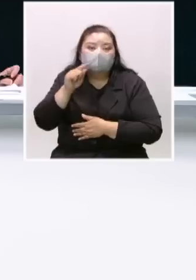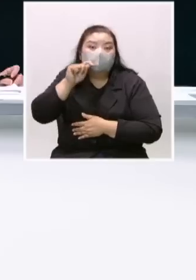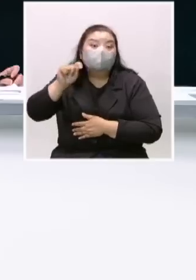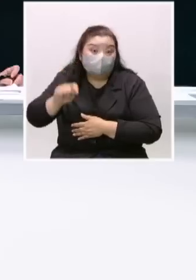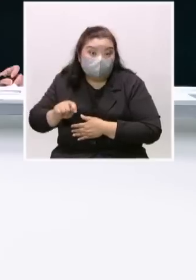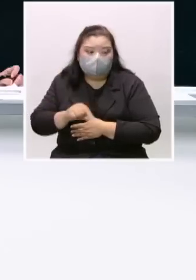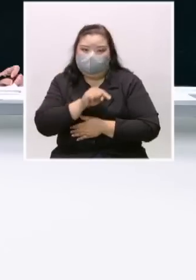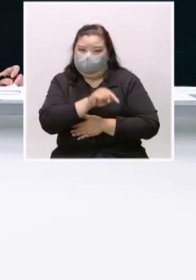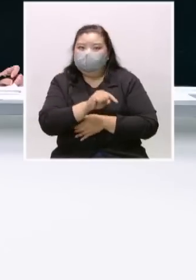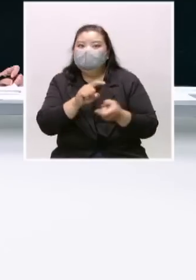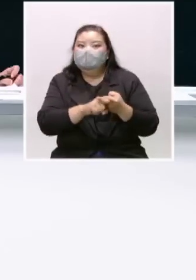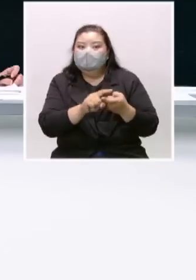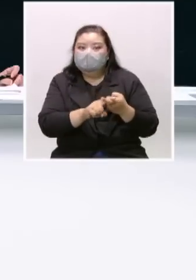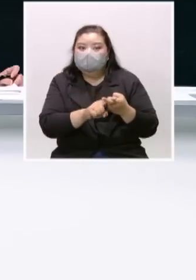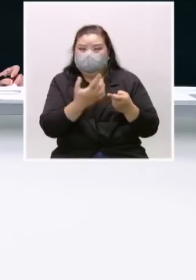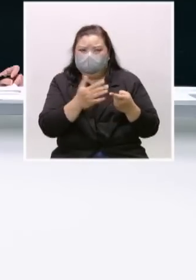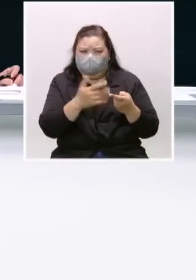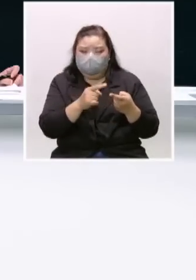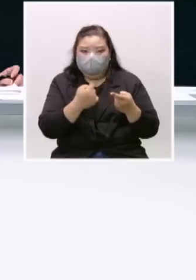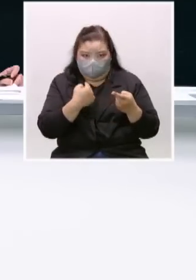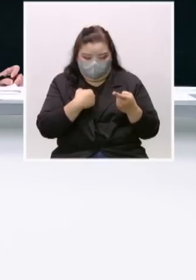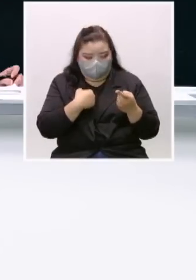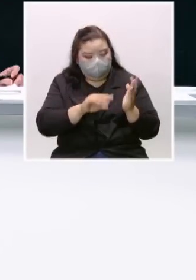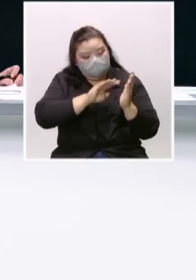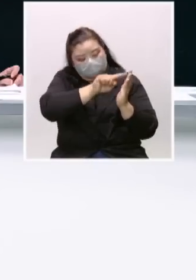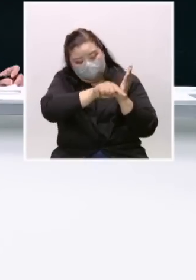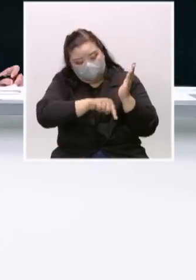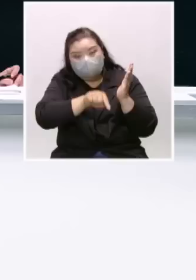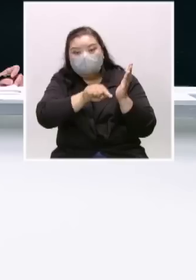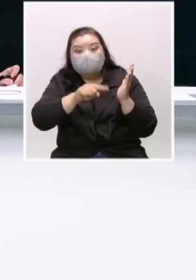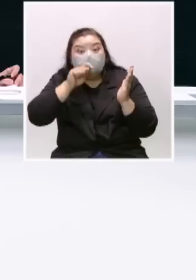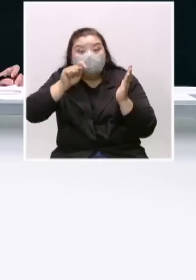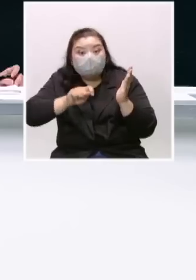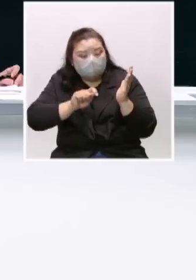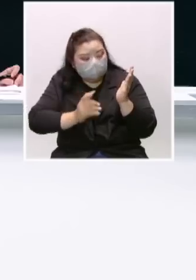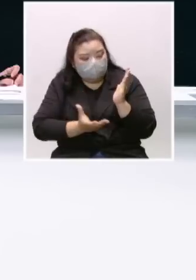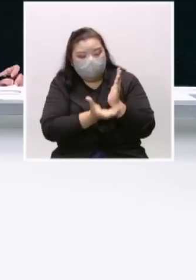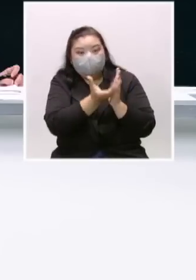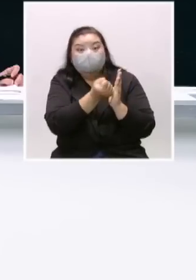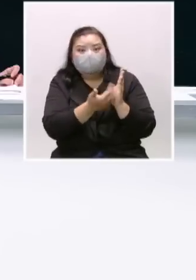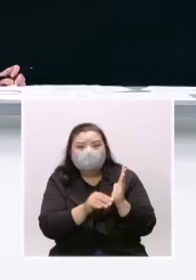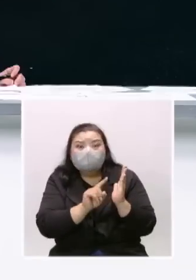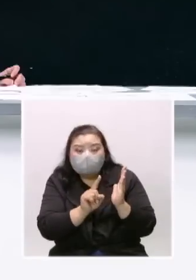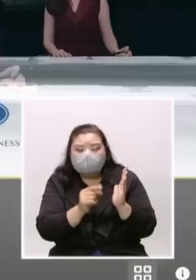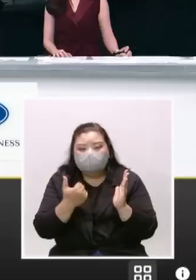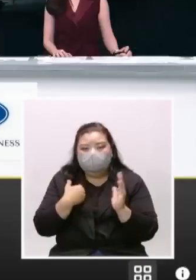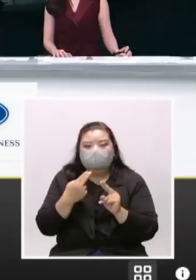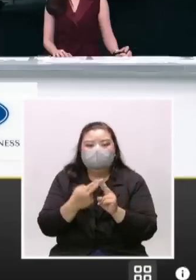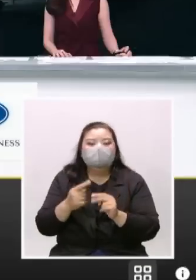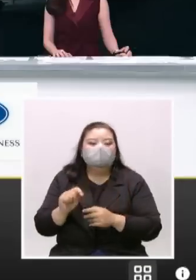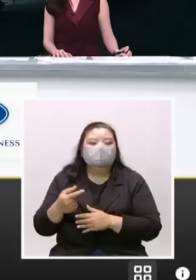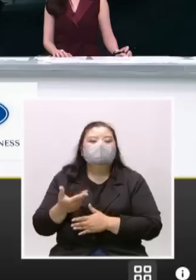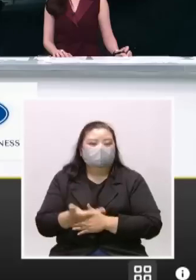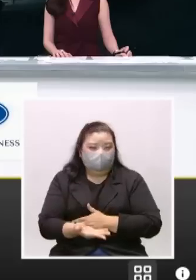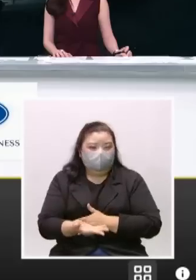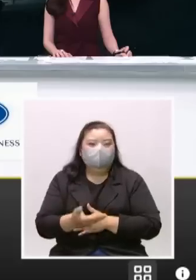เซียสามารถลุกคืบแล้วก็ยึดพื้นที่ของ Luhans ได้เกืบทั้งหมดแล้วใต้ตคคบหนารงนี้พอมกไดเลยนะครักคณ Grace่าน True V